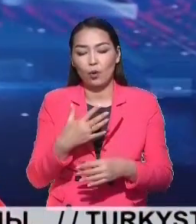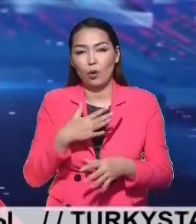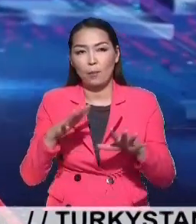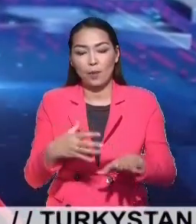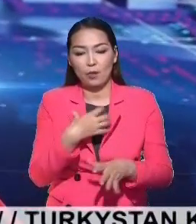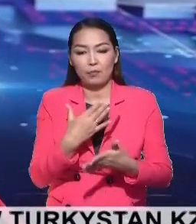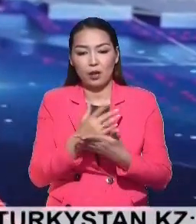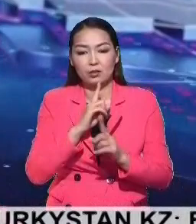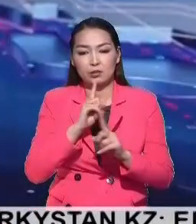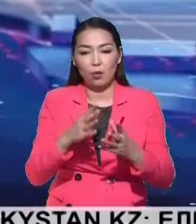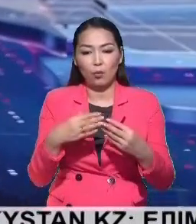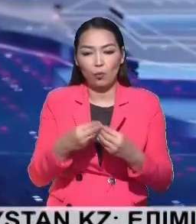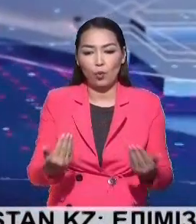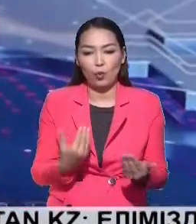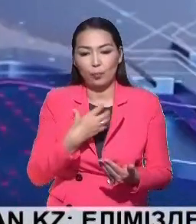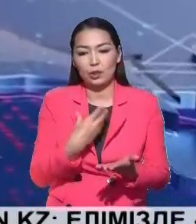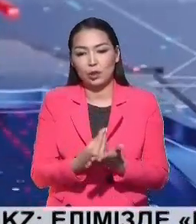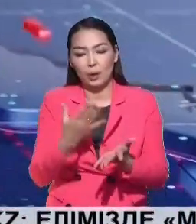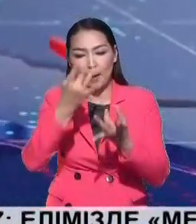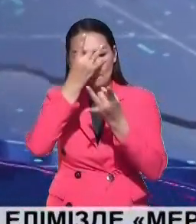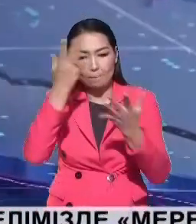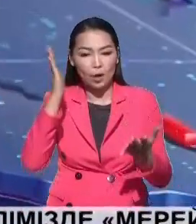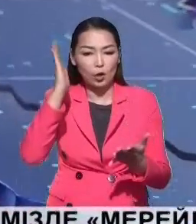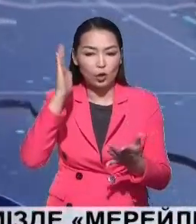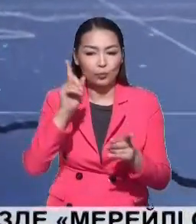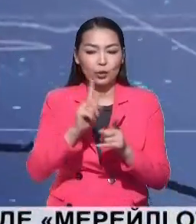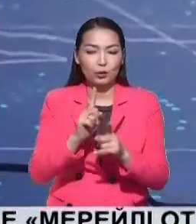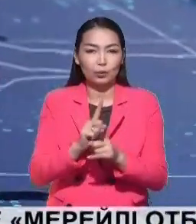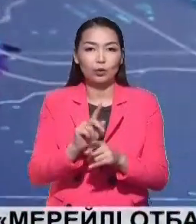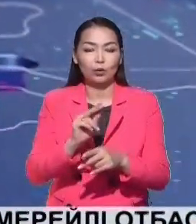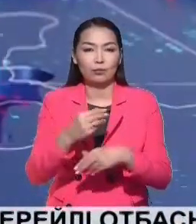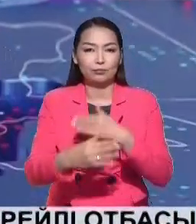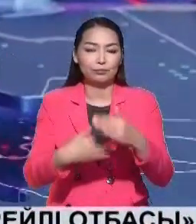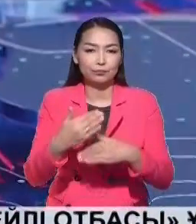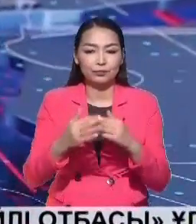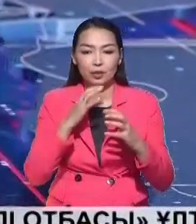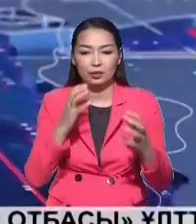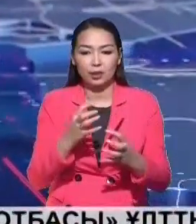өмірдің негізгі құндылықтарының, мәдениетінің, ұрпақ сабақтастығының сақтаушысы.